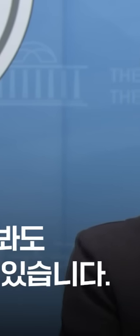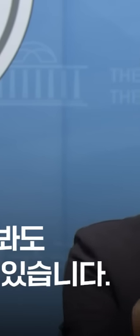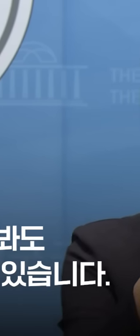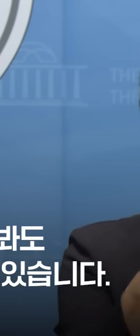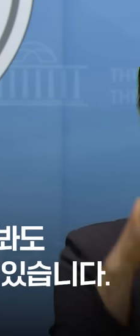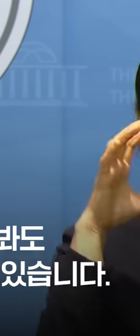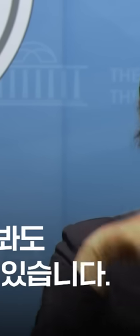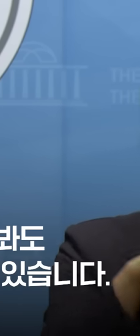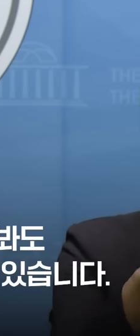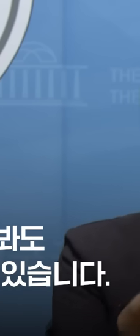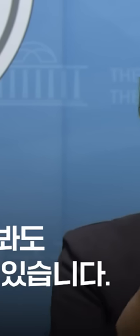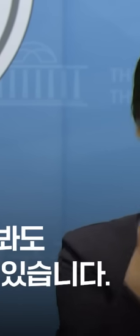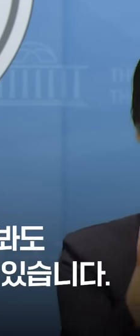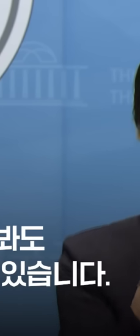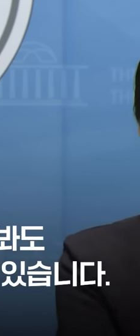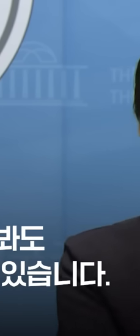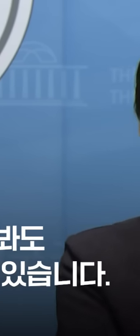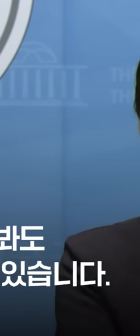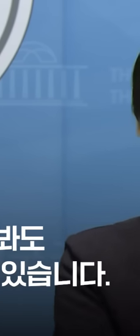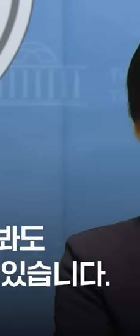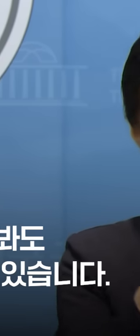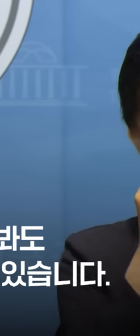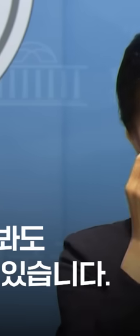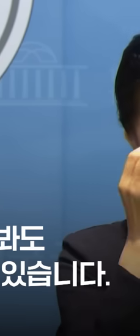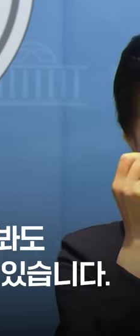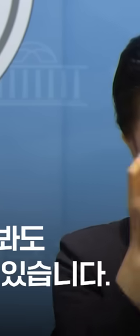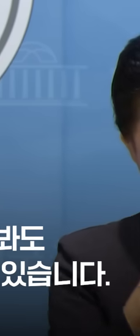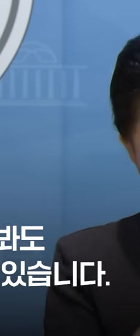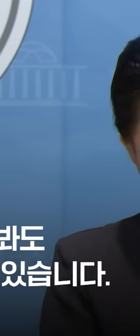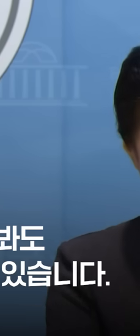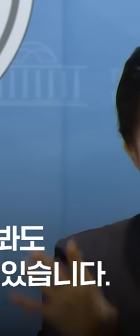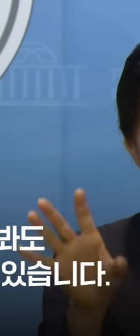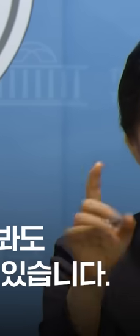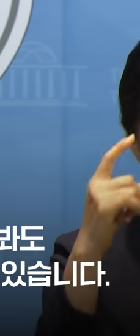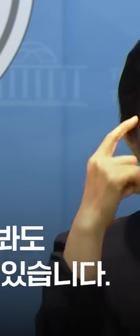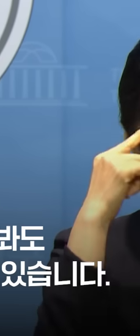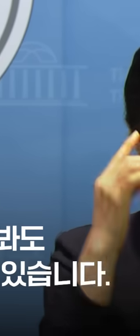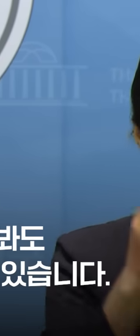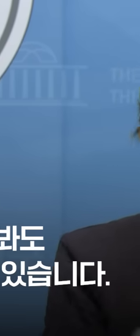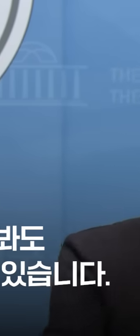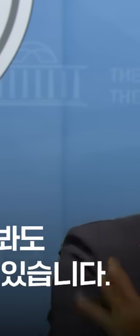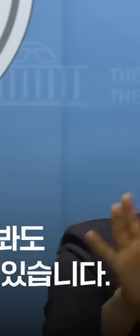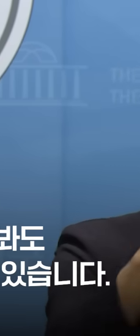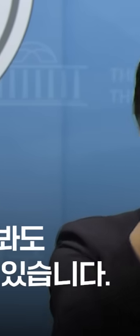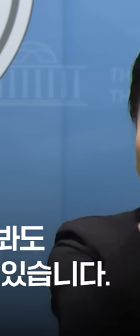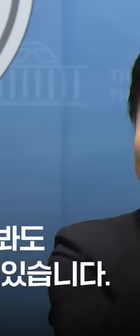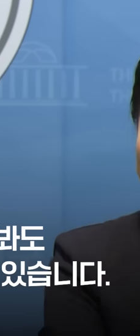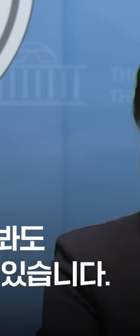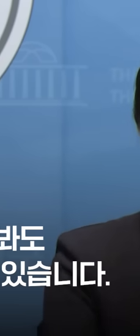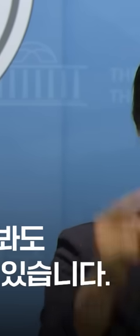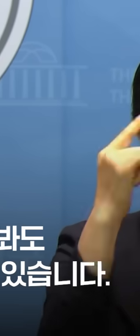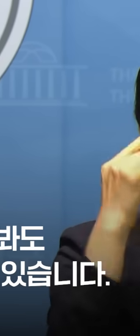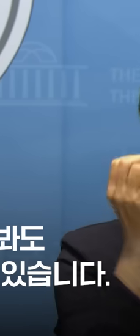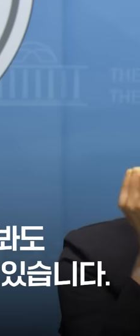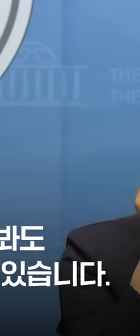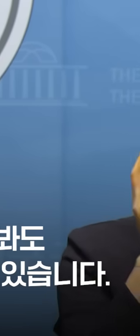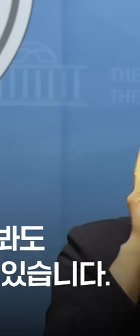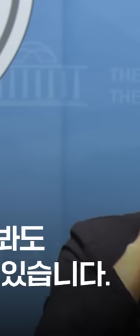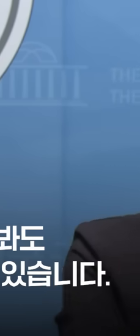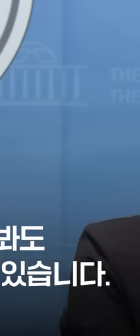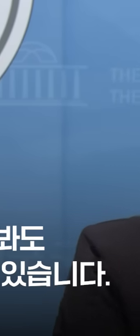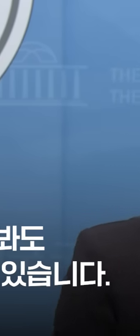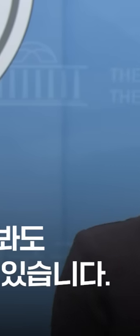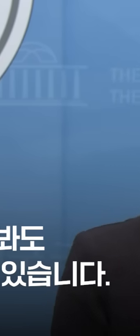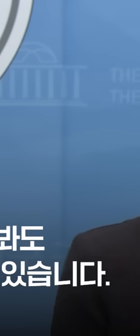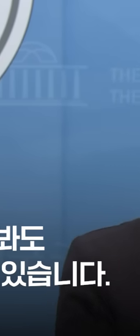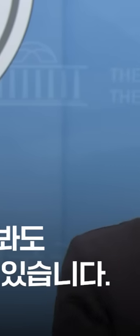국회에서 내뱉은 망원만방이 정부의 국가관과 역사관이 얼마나 심각한지 알